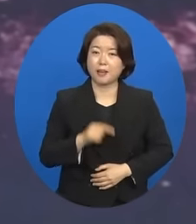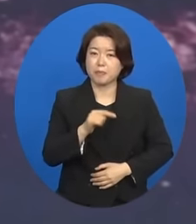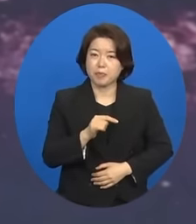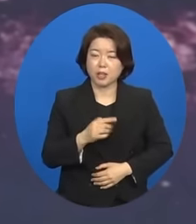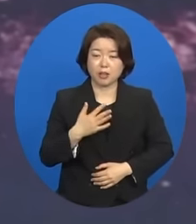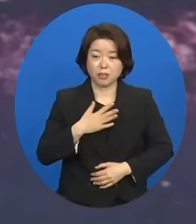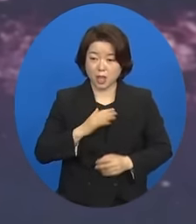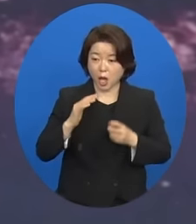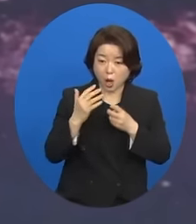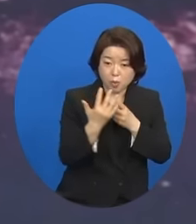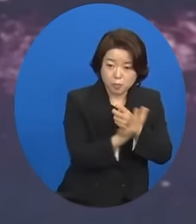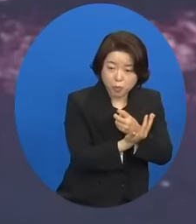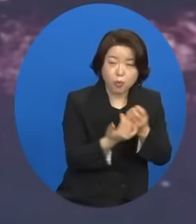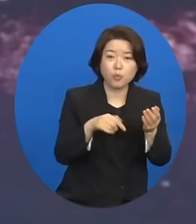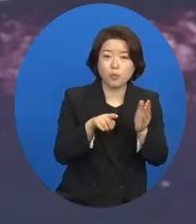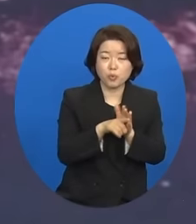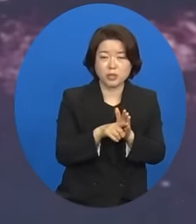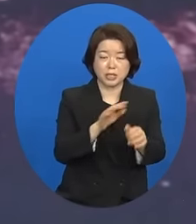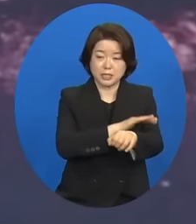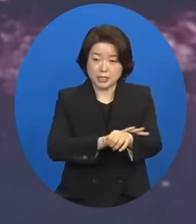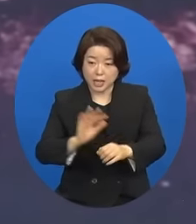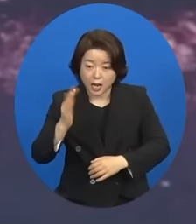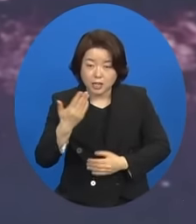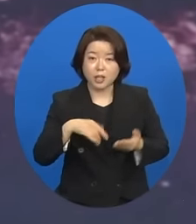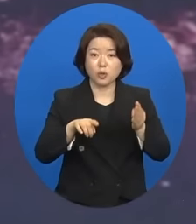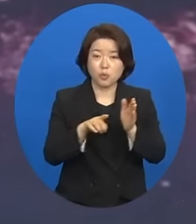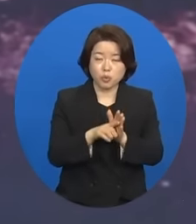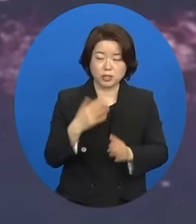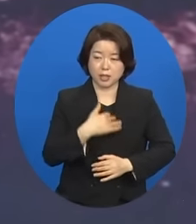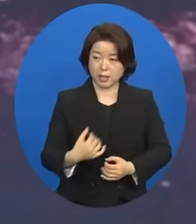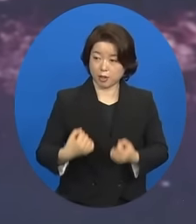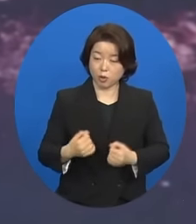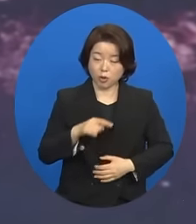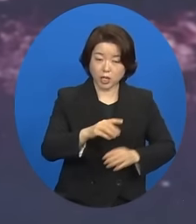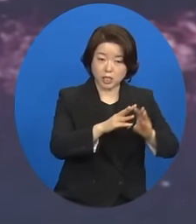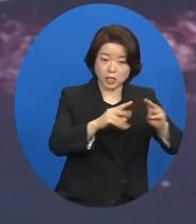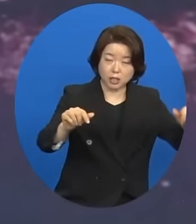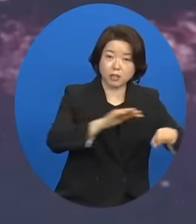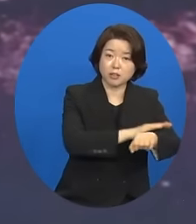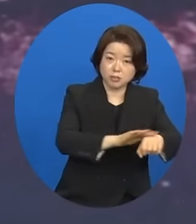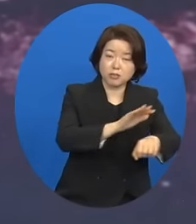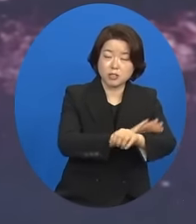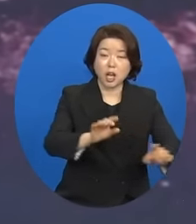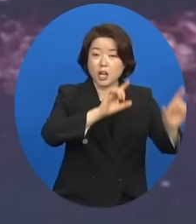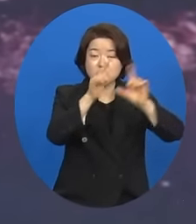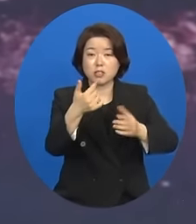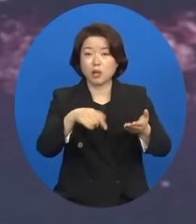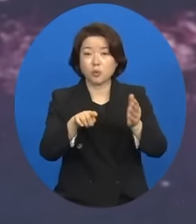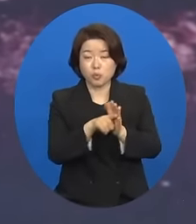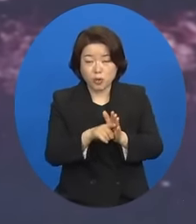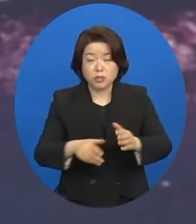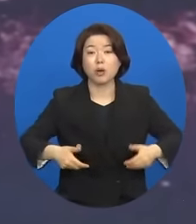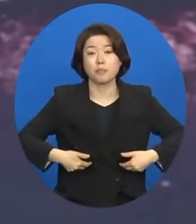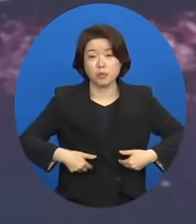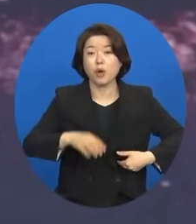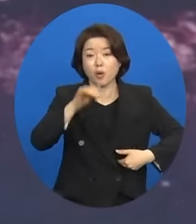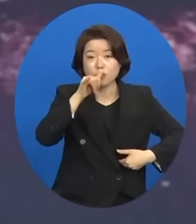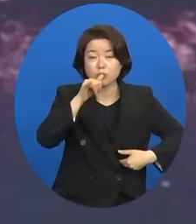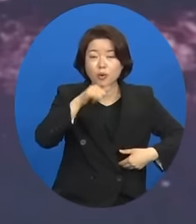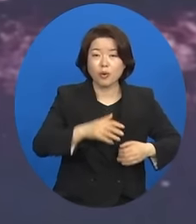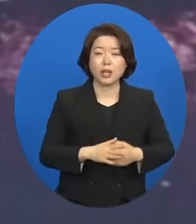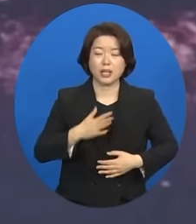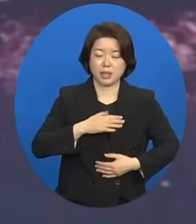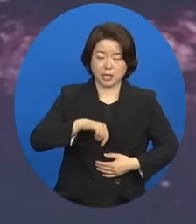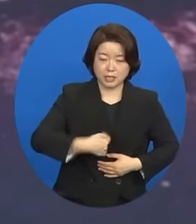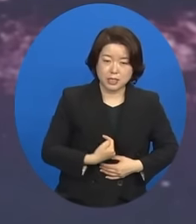우리를 보호하기 위함이 우리가 잘되기 위해서 우리가 건강하고이 땅에서 정말 잘 살기 위해서 우리 자하는 우리의